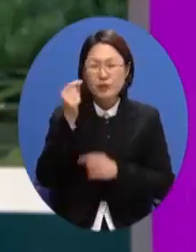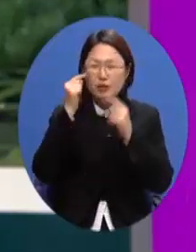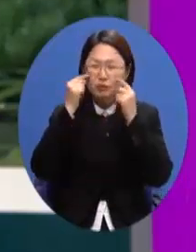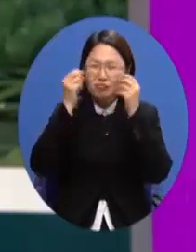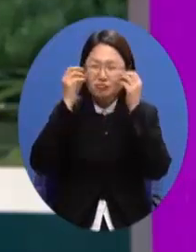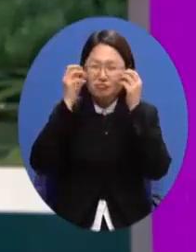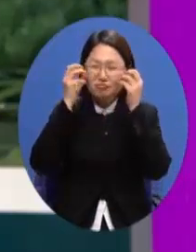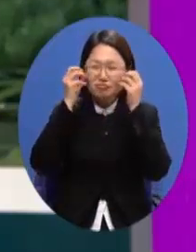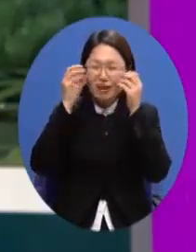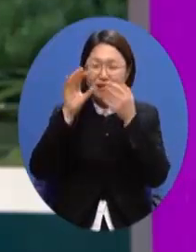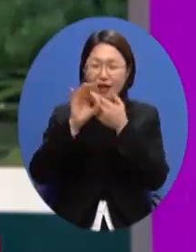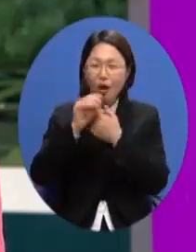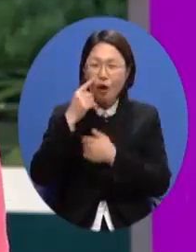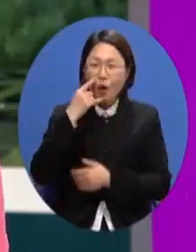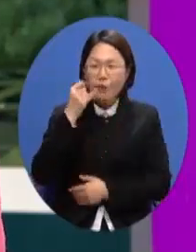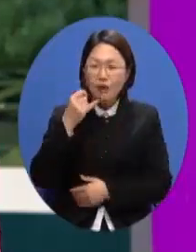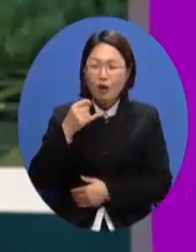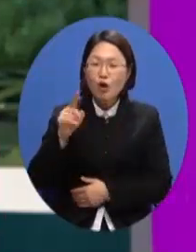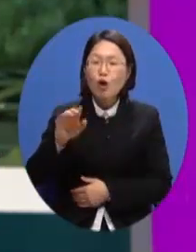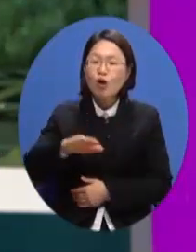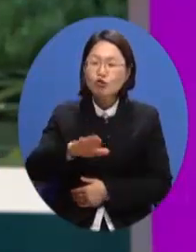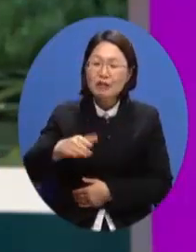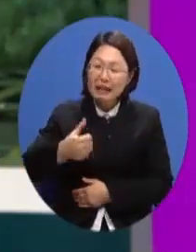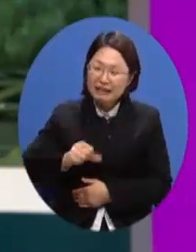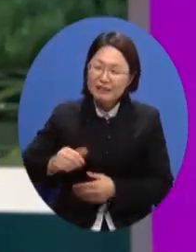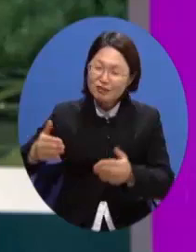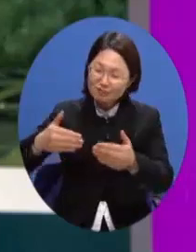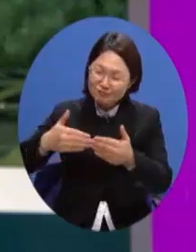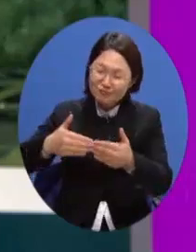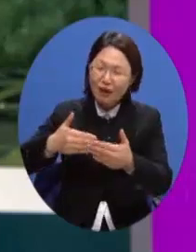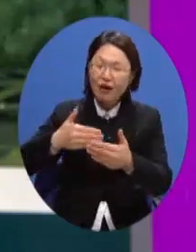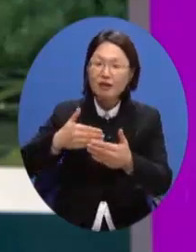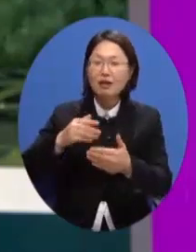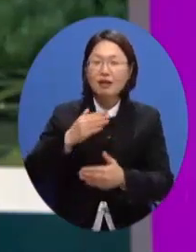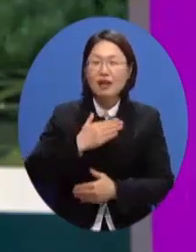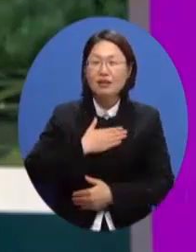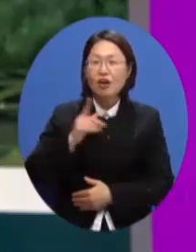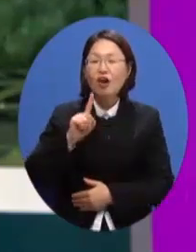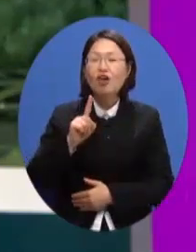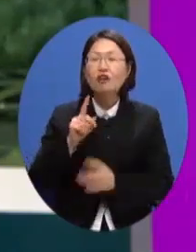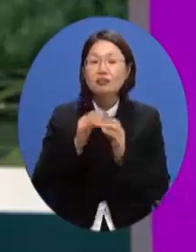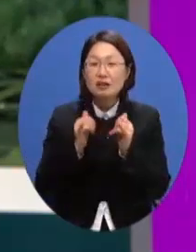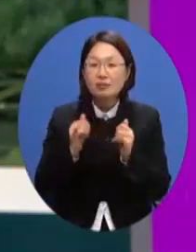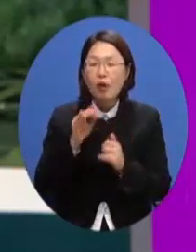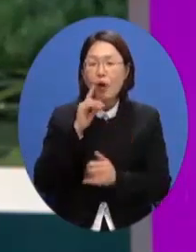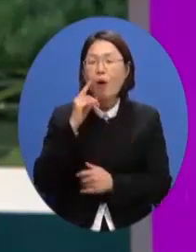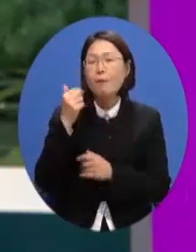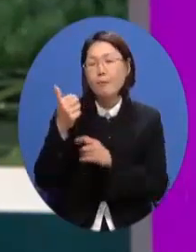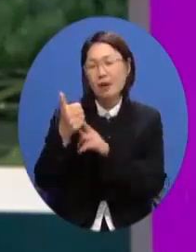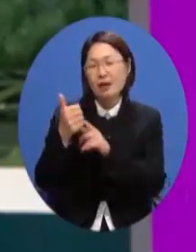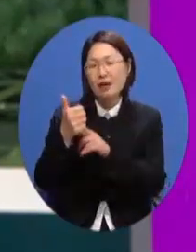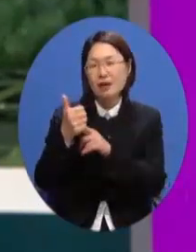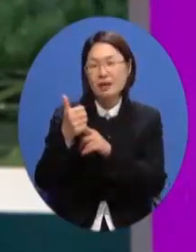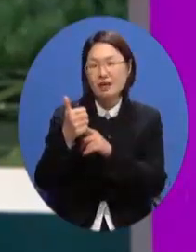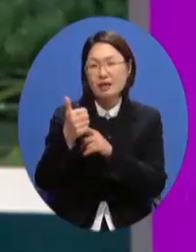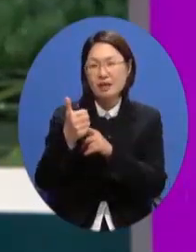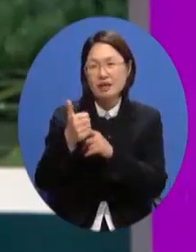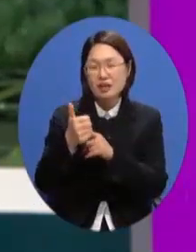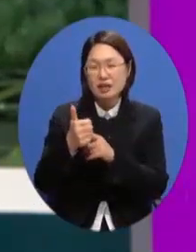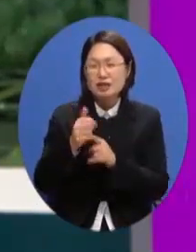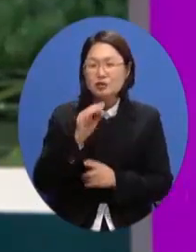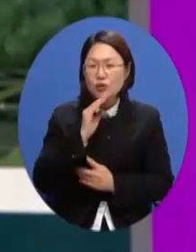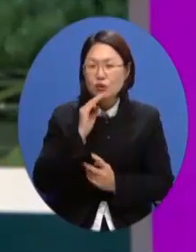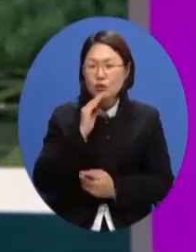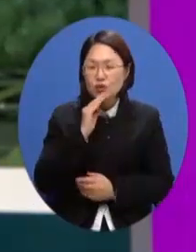보였더니 엄마가 우리 아들 이렇게 해줬어요. 나는 어떤 사람이에요? 엄마에게 주의와 위안을